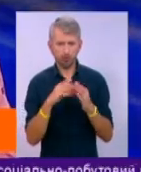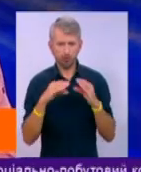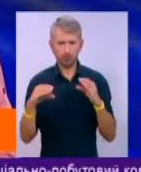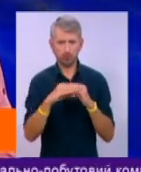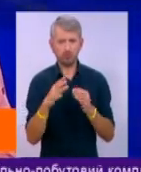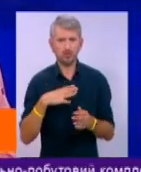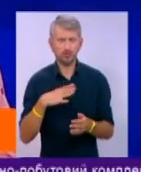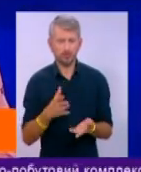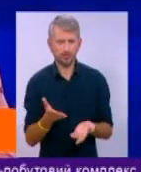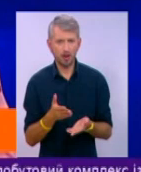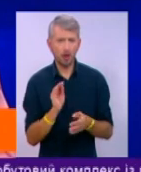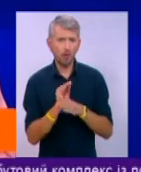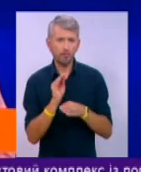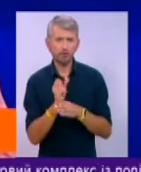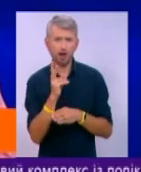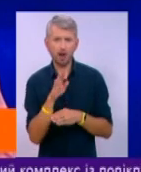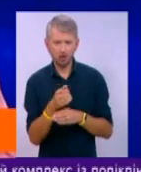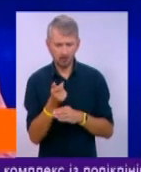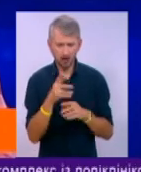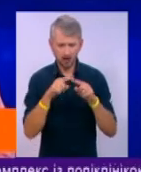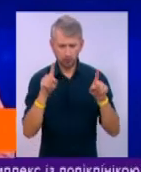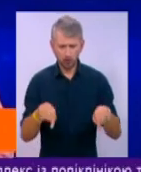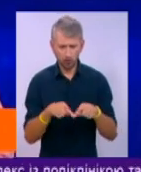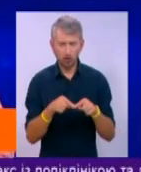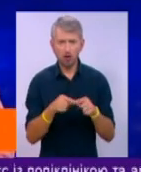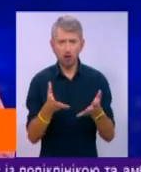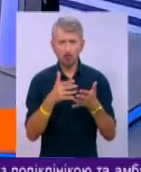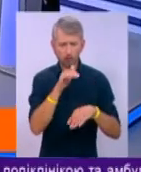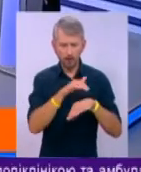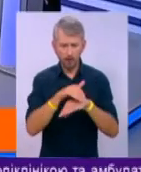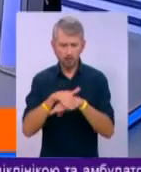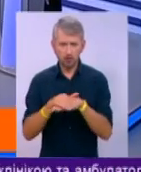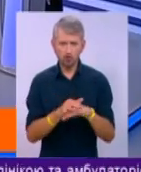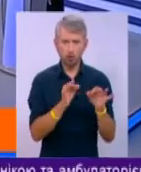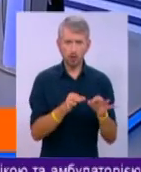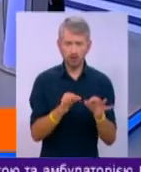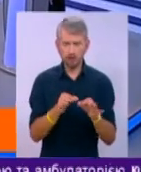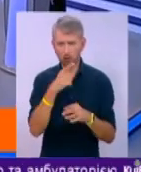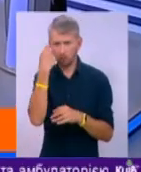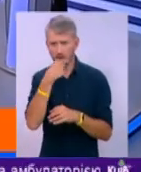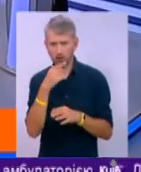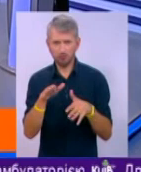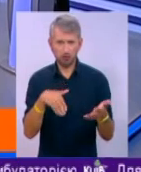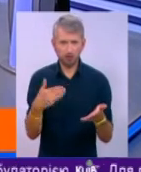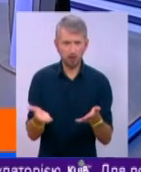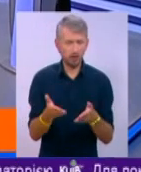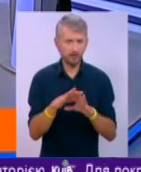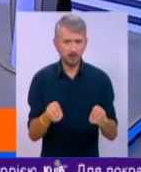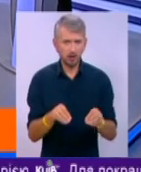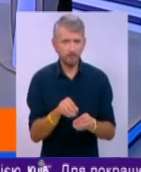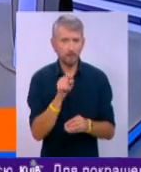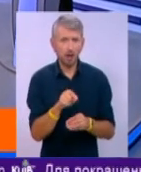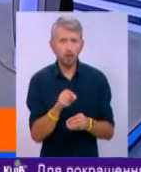акт? Обвинувальний акт за декілька сторінок. Там чітко фактаж, об'єктивно, суб'єктивно, сторона злочину, суб'єкт, об'єкт, і все зрозуміло. А